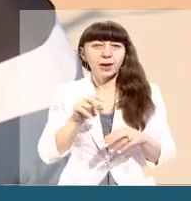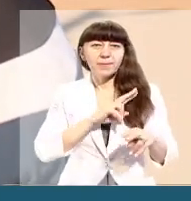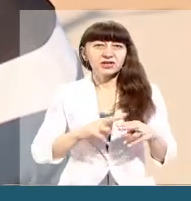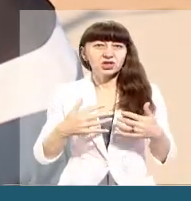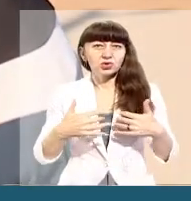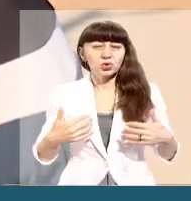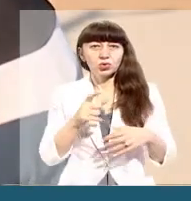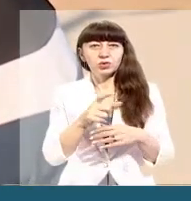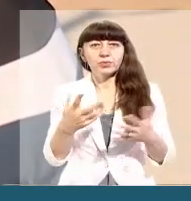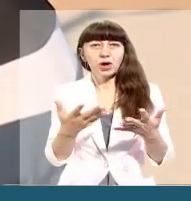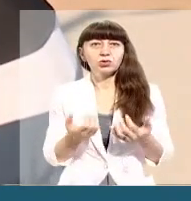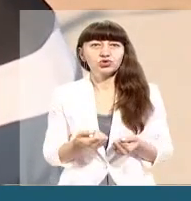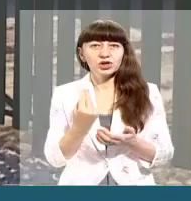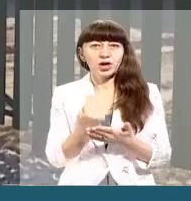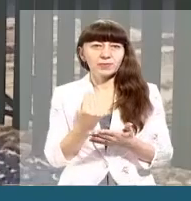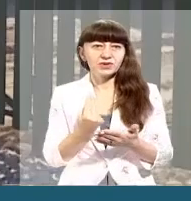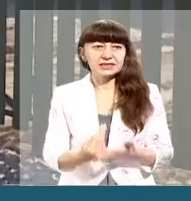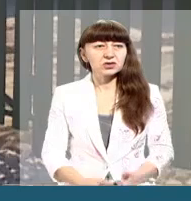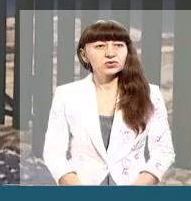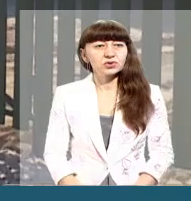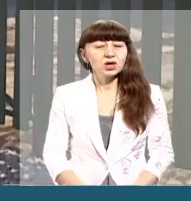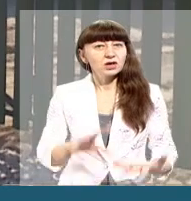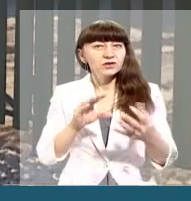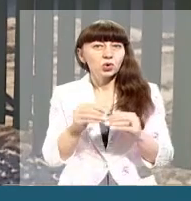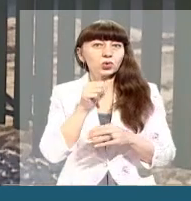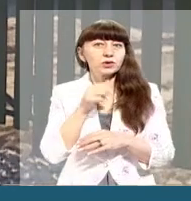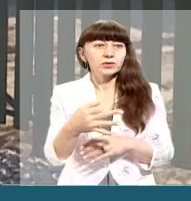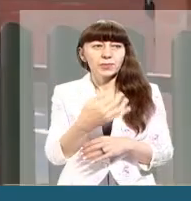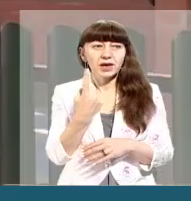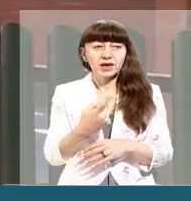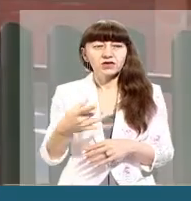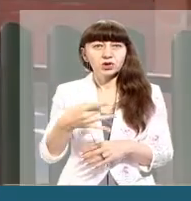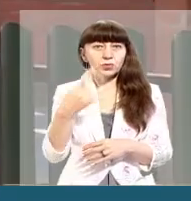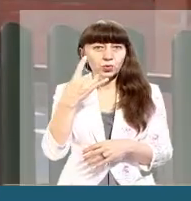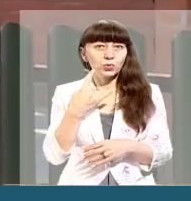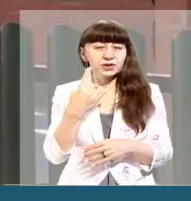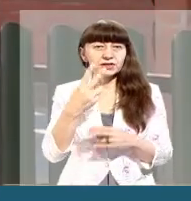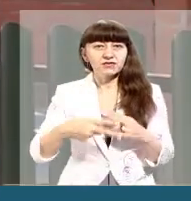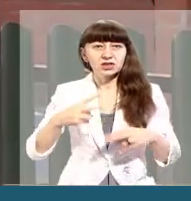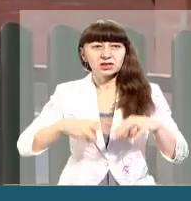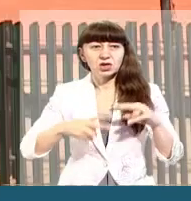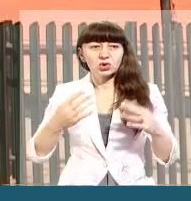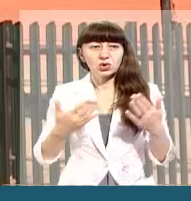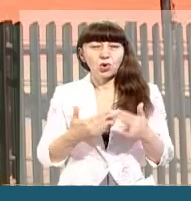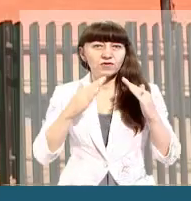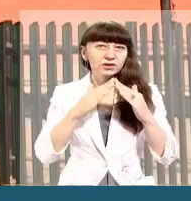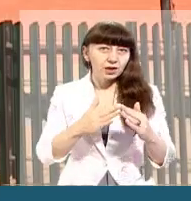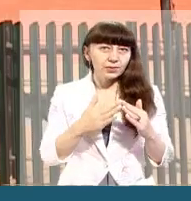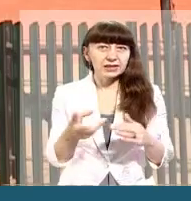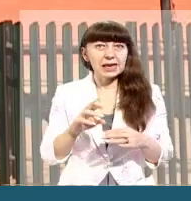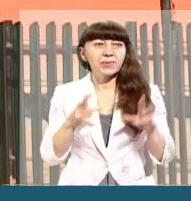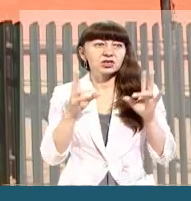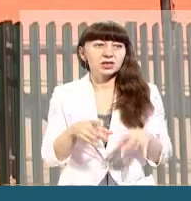люди получили компенсацию. В итоге Костанайская область первая в республике завершила строительство новых домов